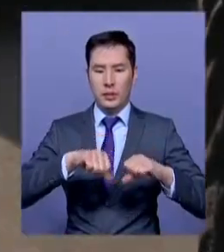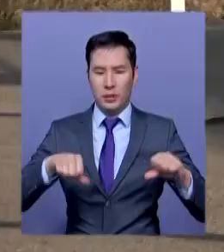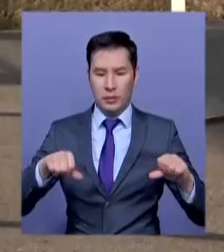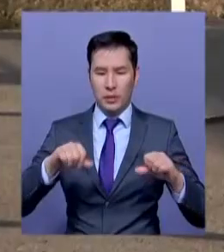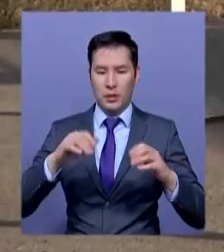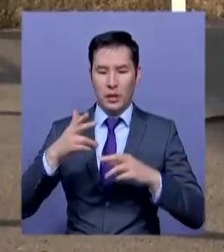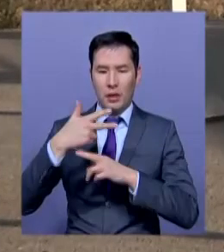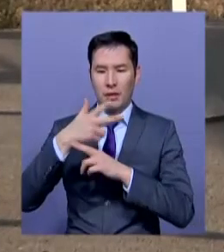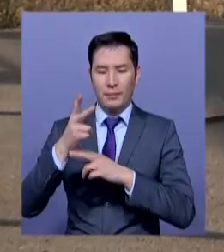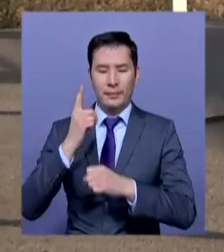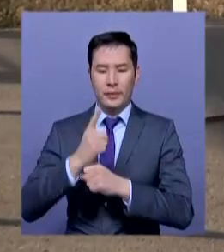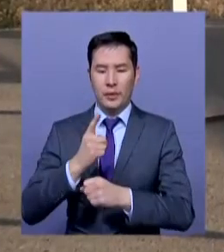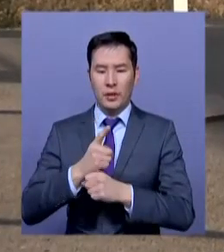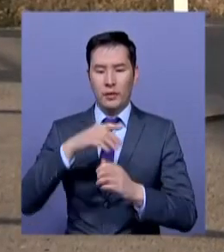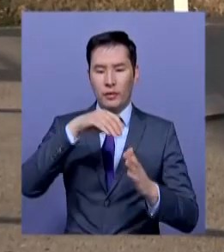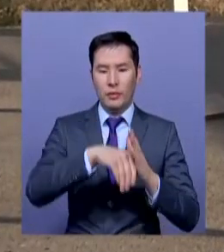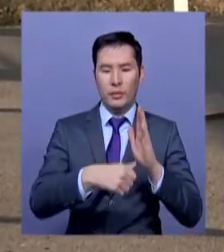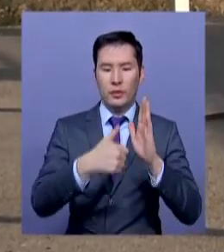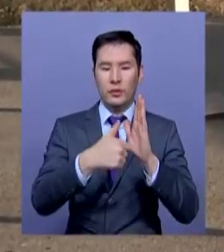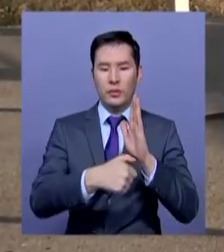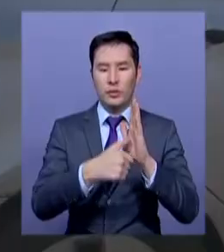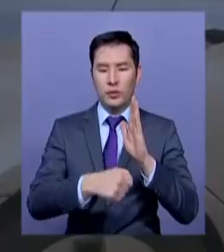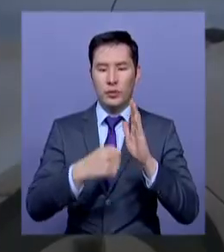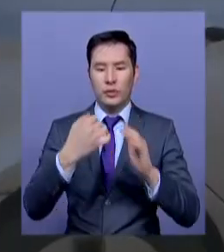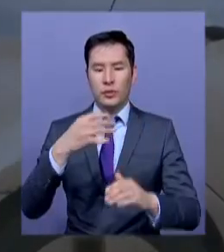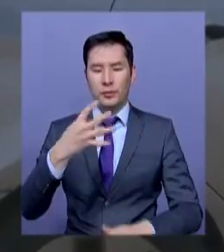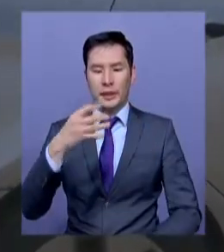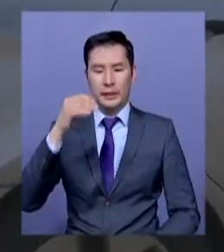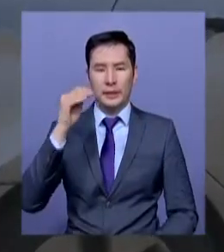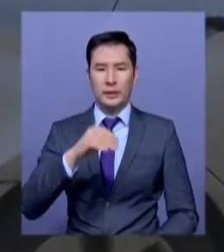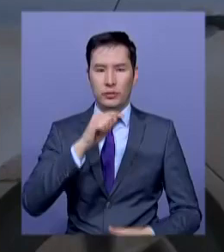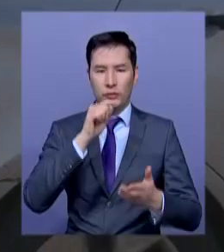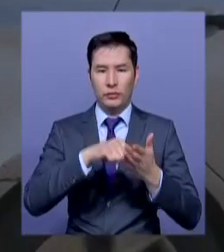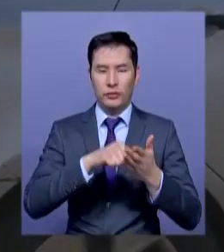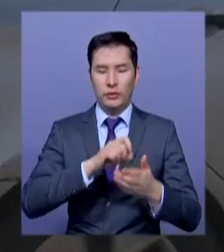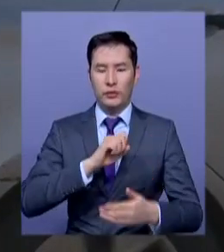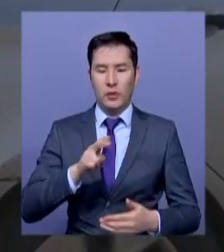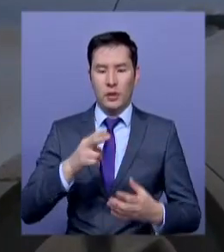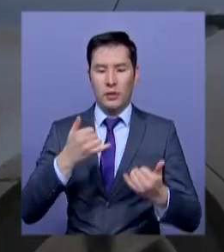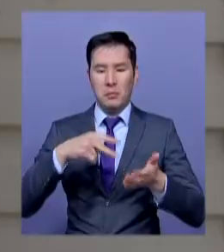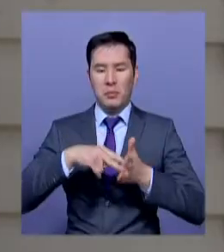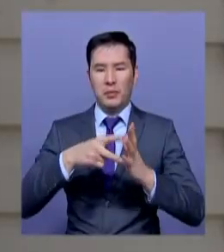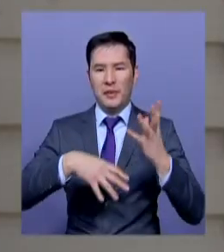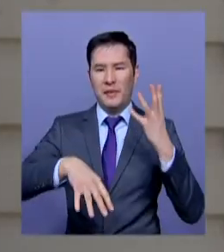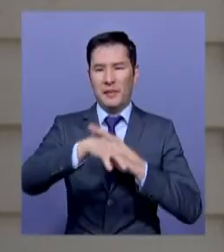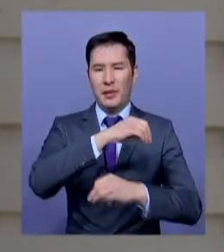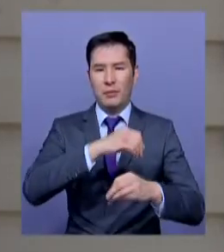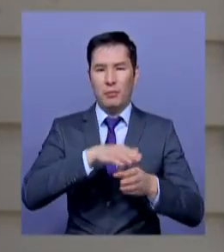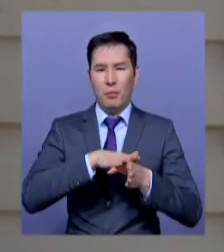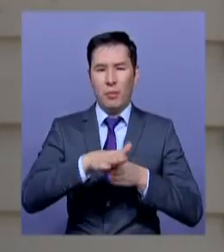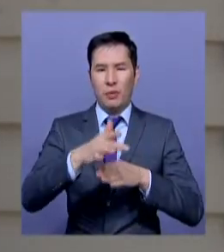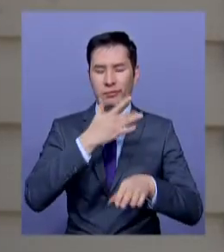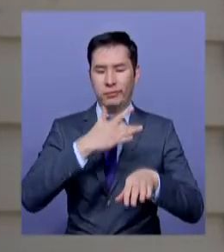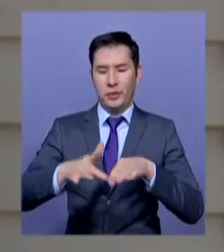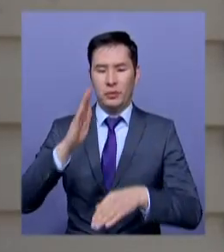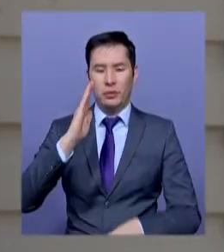Түсінбей қойды. Фабрикада 645 мыңнан астам құс бар екен. Алдағы уақытта олардың барлығын жою жоспарланған. Ол үшін арнайы крематорий